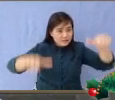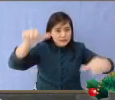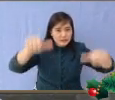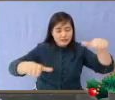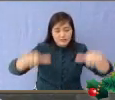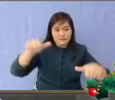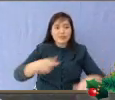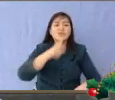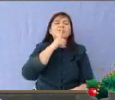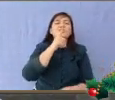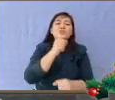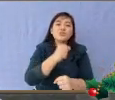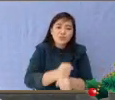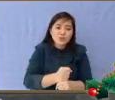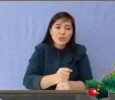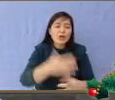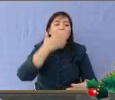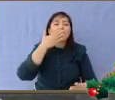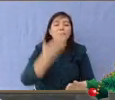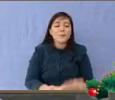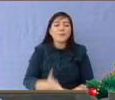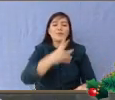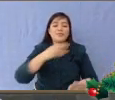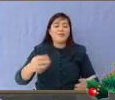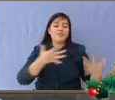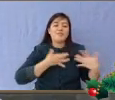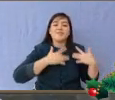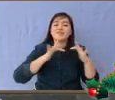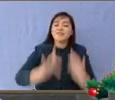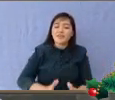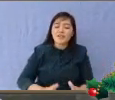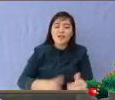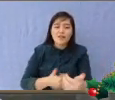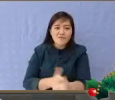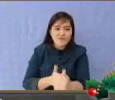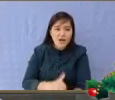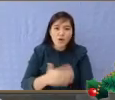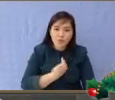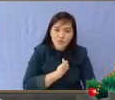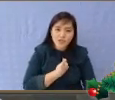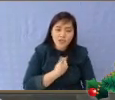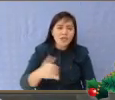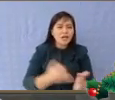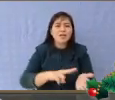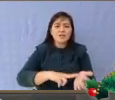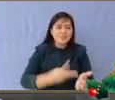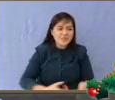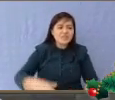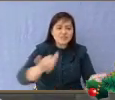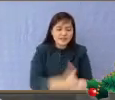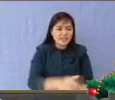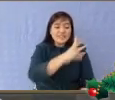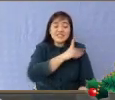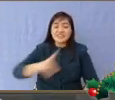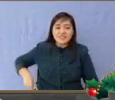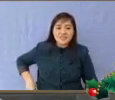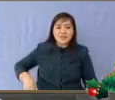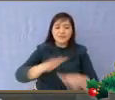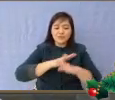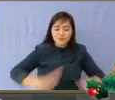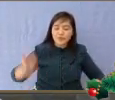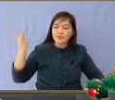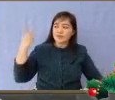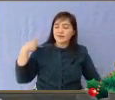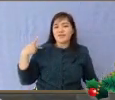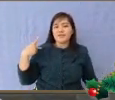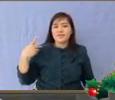Si goodness, hinahanap ng maraming tao si goodness, hindi nila masumpungan. Si goodness, kaya hindi nila masumpungan, nakabuntot